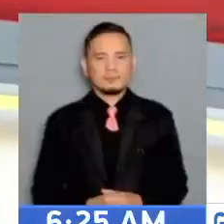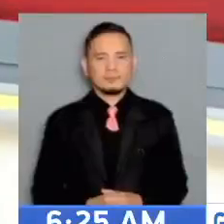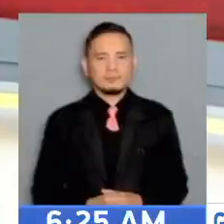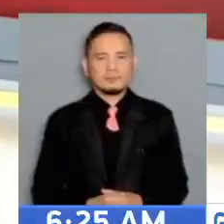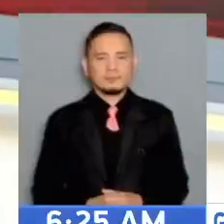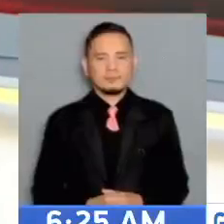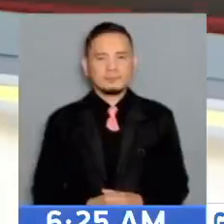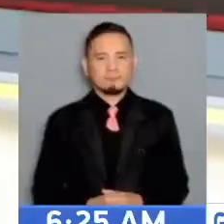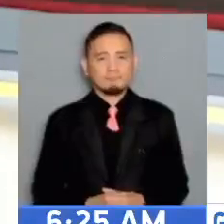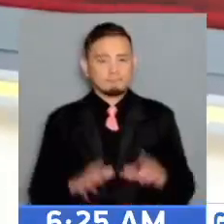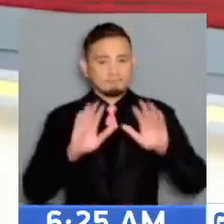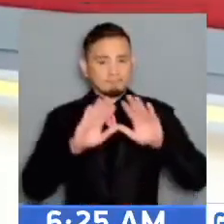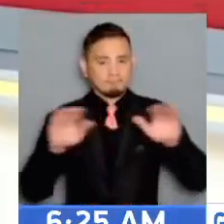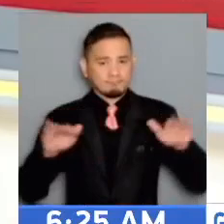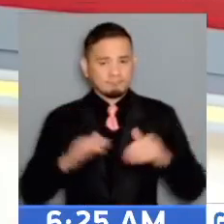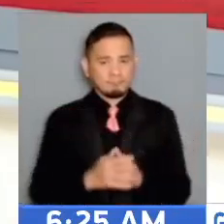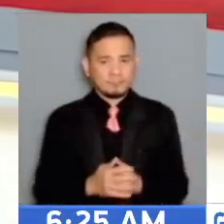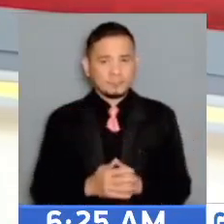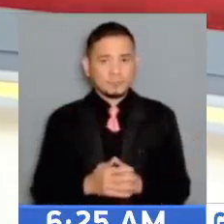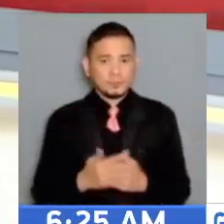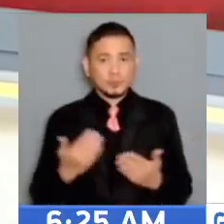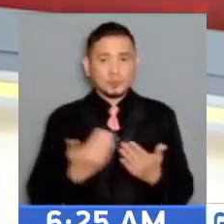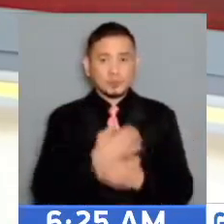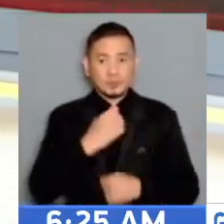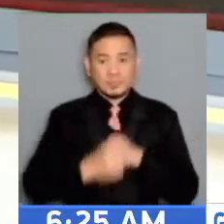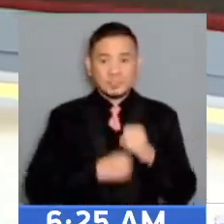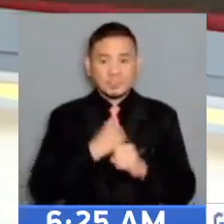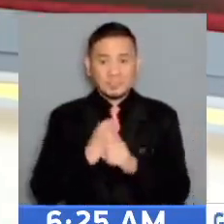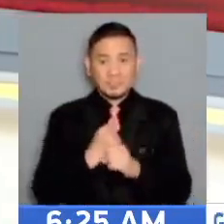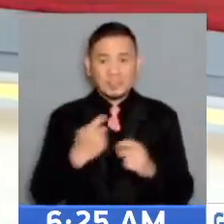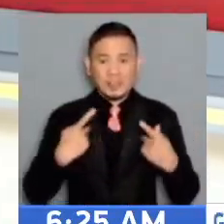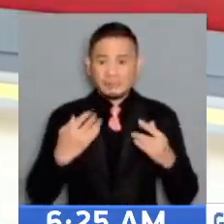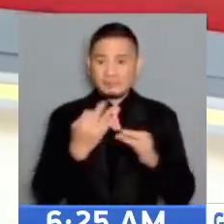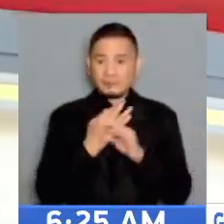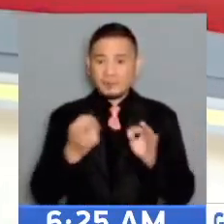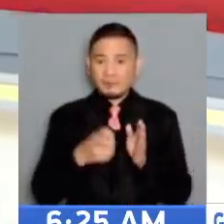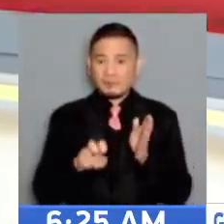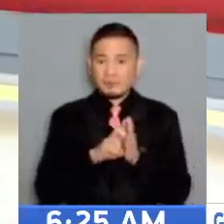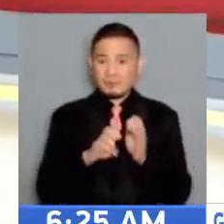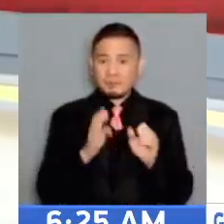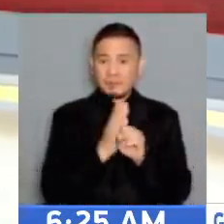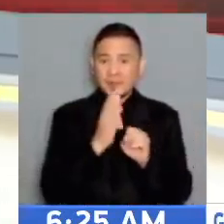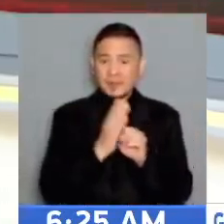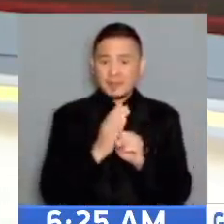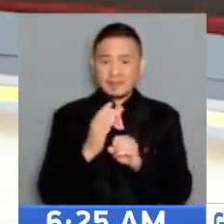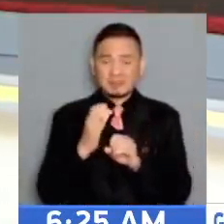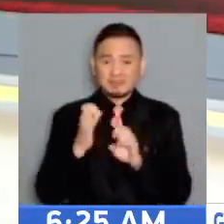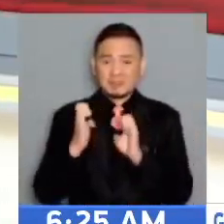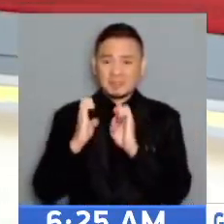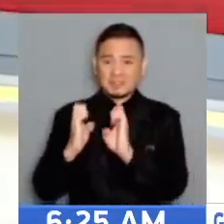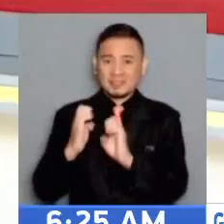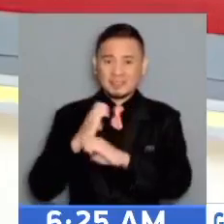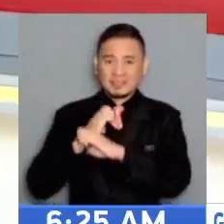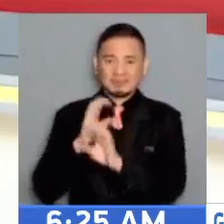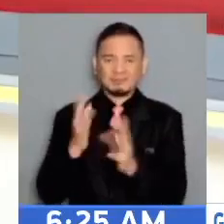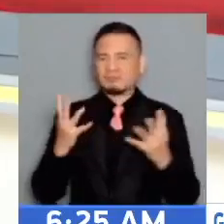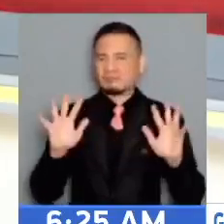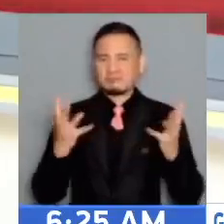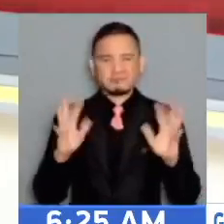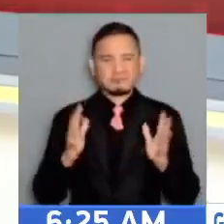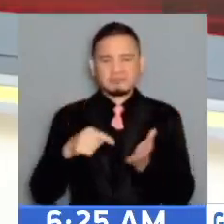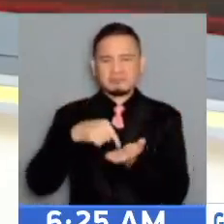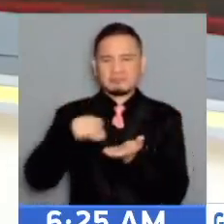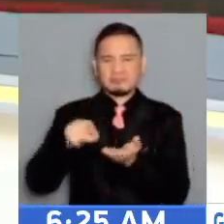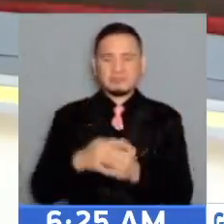Pagpasok nitong bagong taon, hindi na libre ang sakay sa EDSA Carousel. Naglabas na rin ang LTFRB ng fare matrix. Alamin ang reaksyon ng